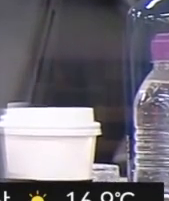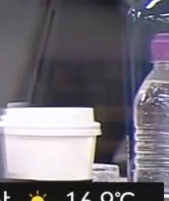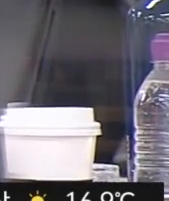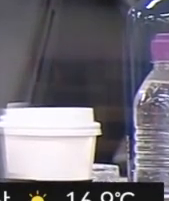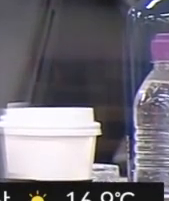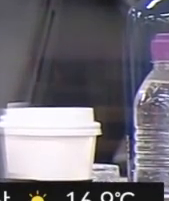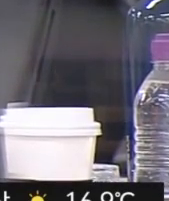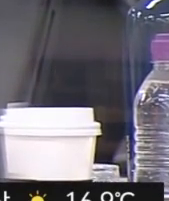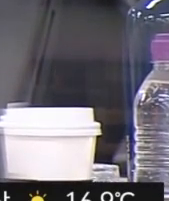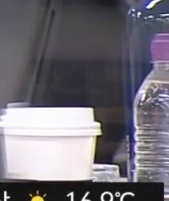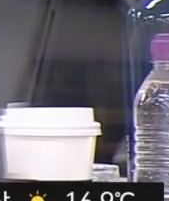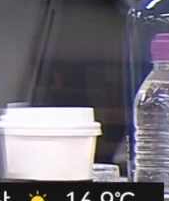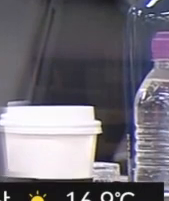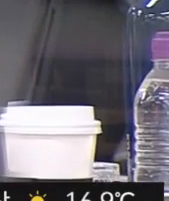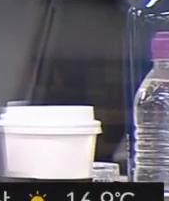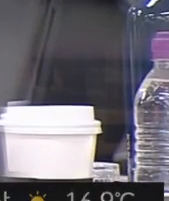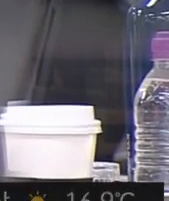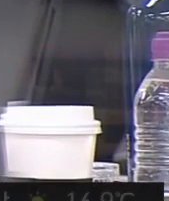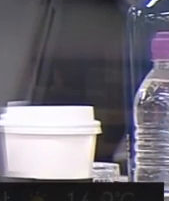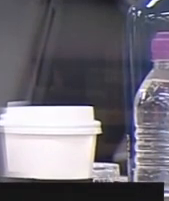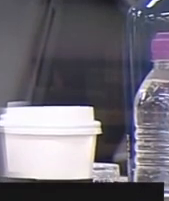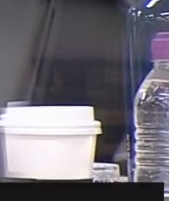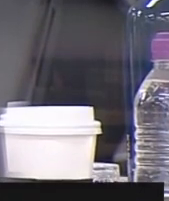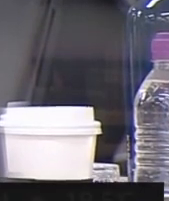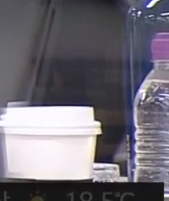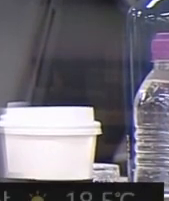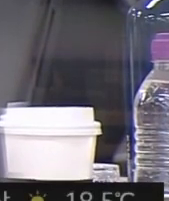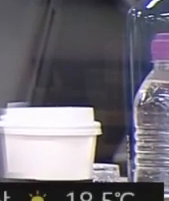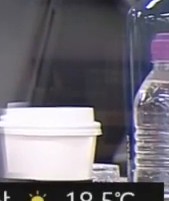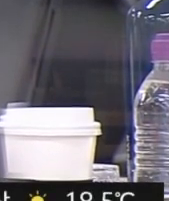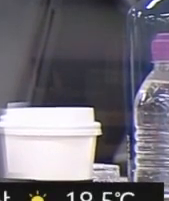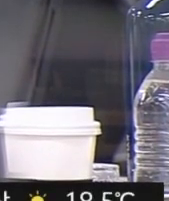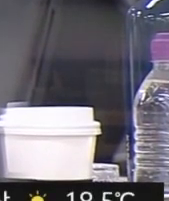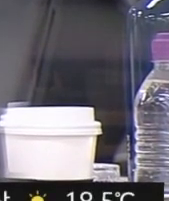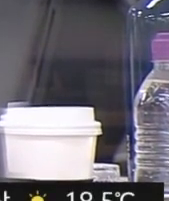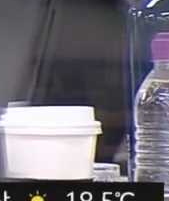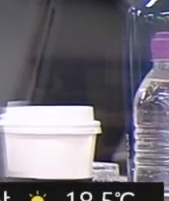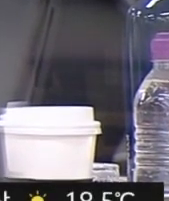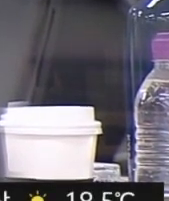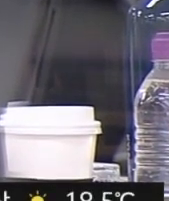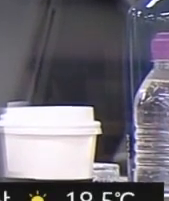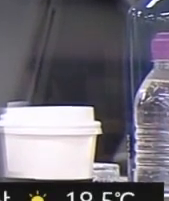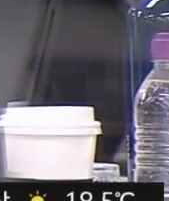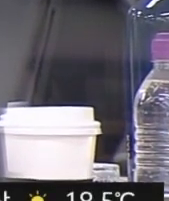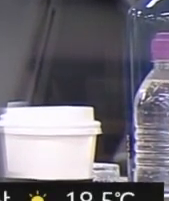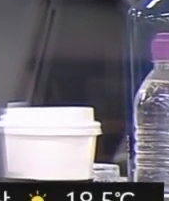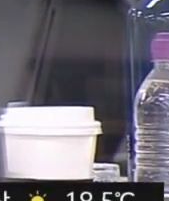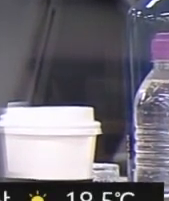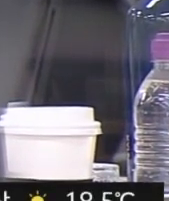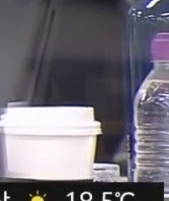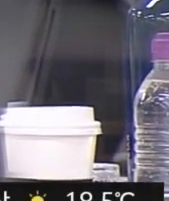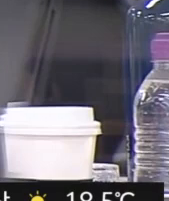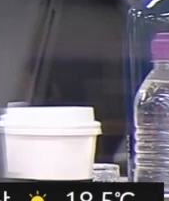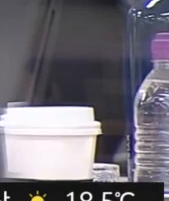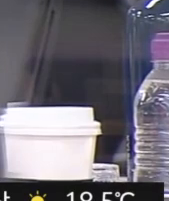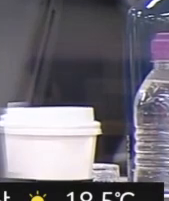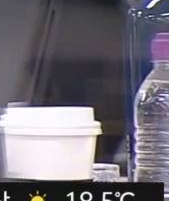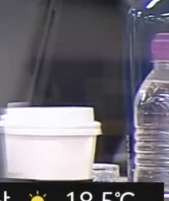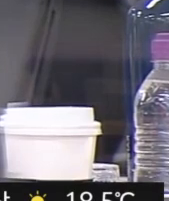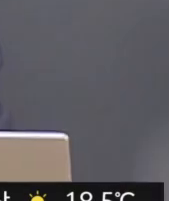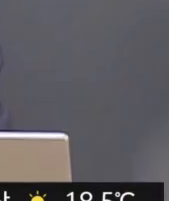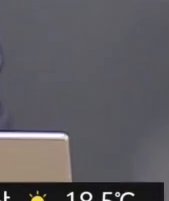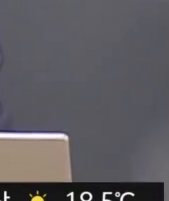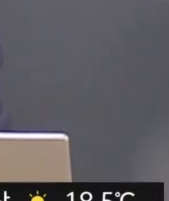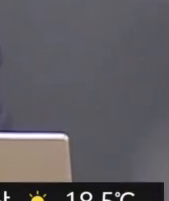그렇게 생각하고 있습니다. 이재명 지사와 완전한 차별화, 새로운 경기도정이 돼야 된다고